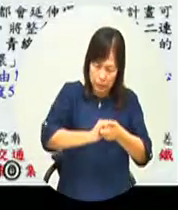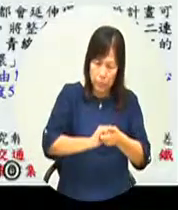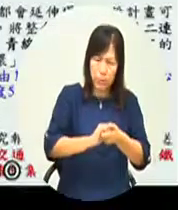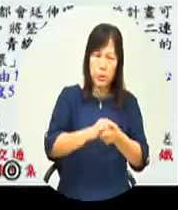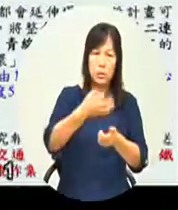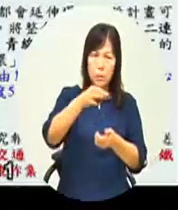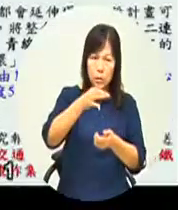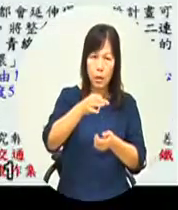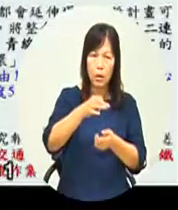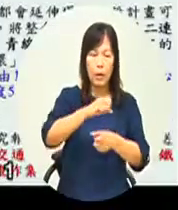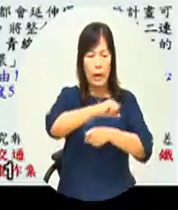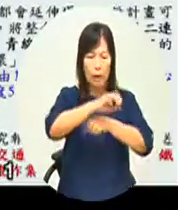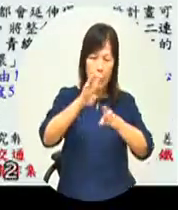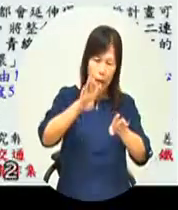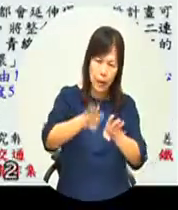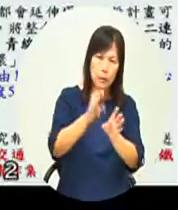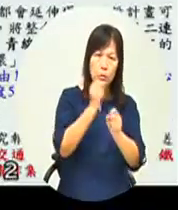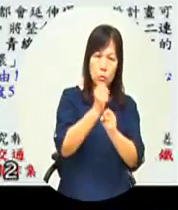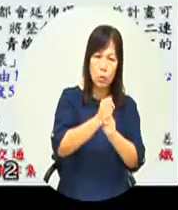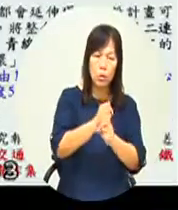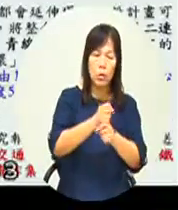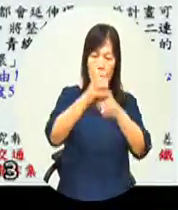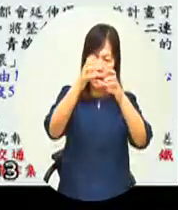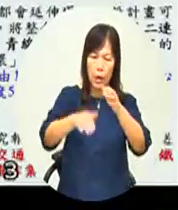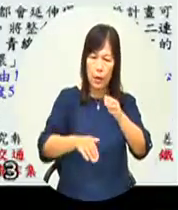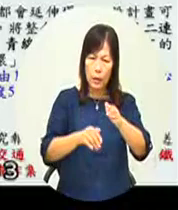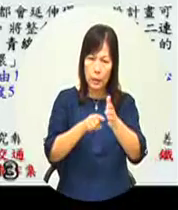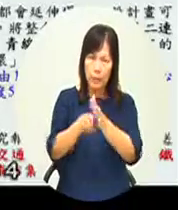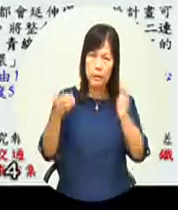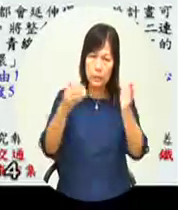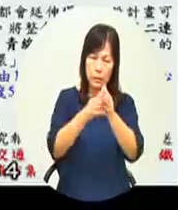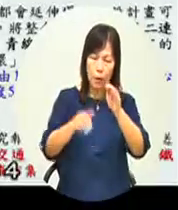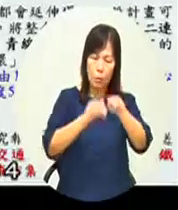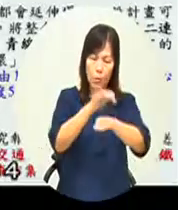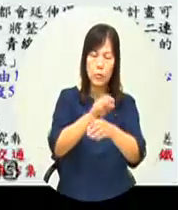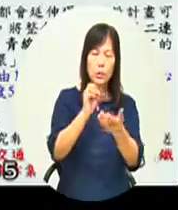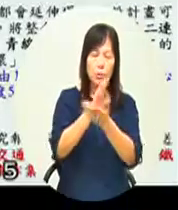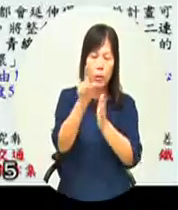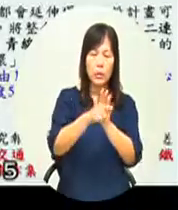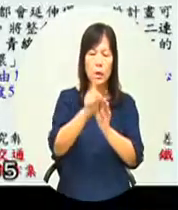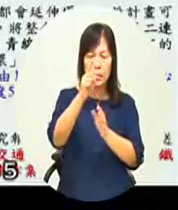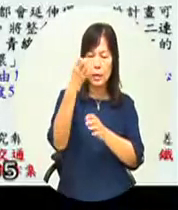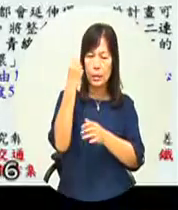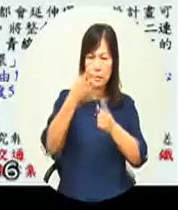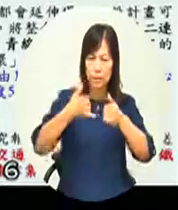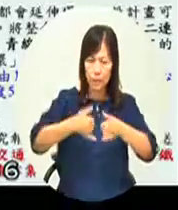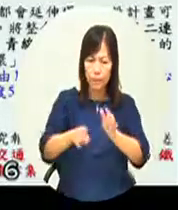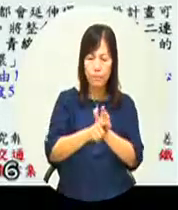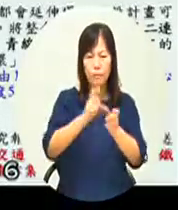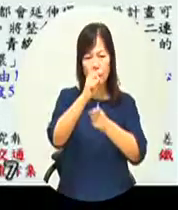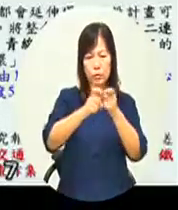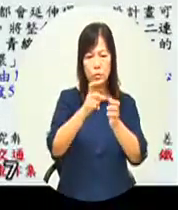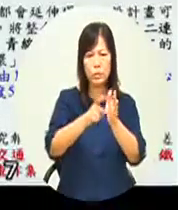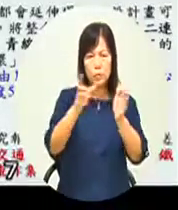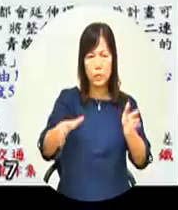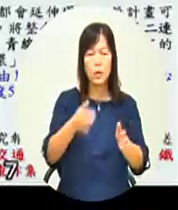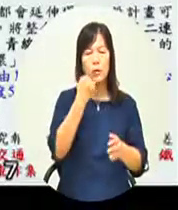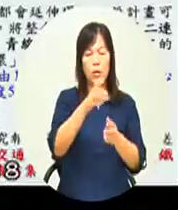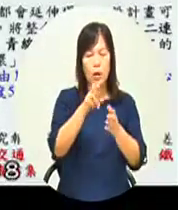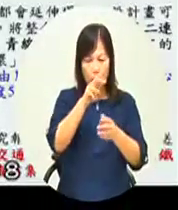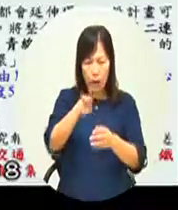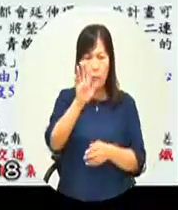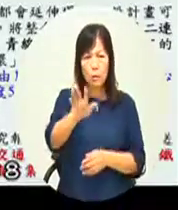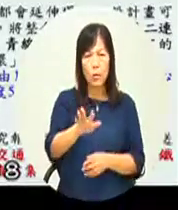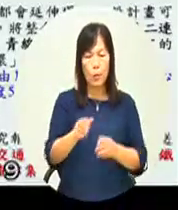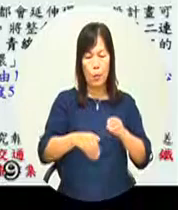预算动工去进行到盖完，我跟大家报告，一条新的路线要花10年的时间才可能看到